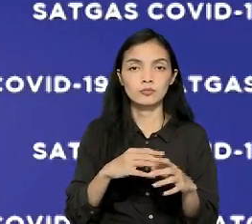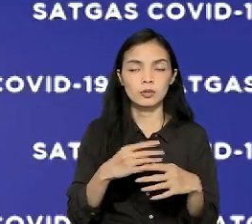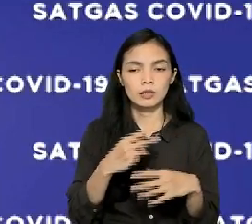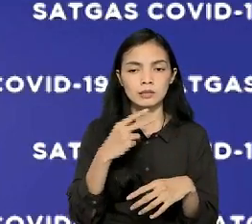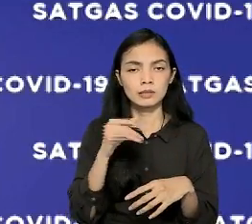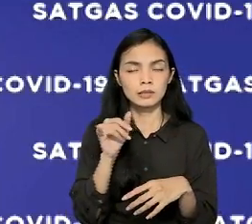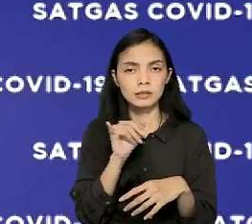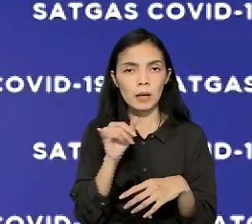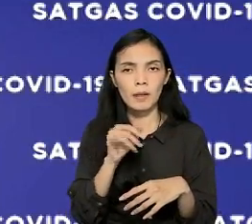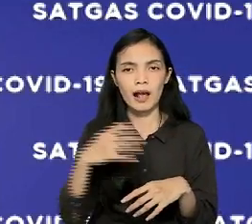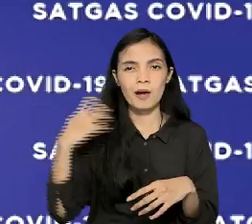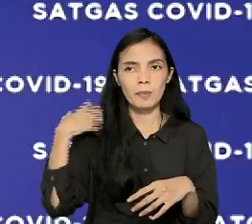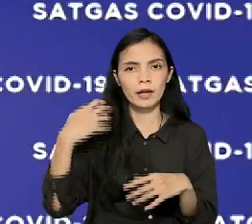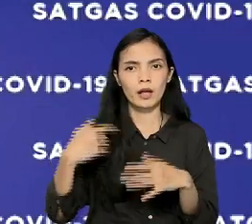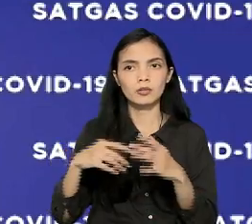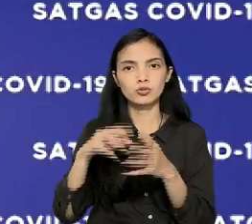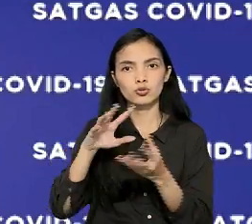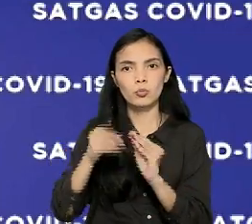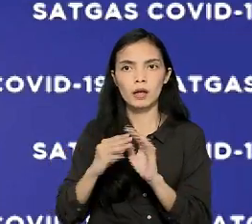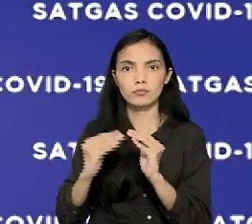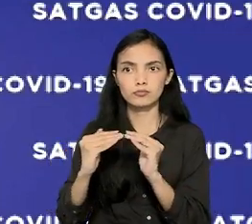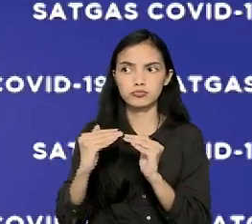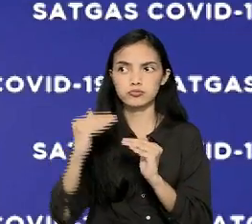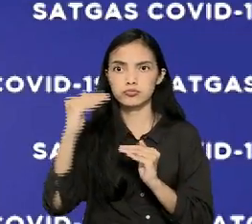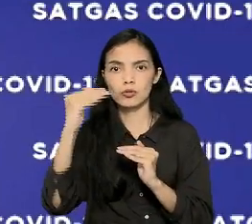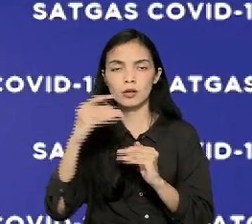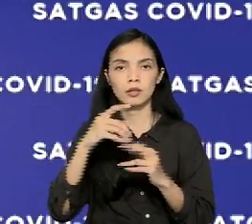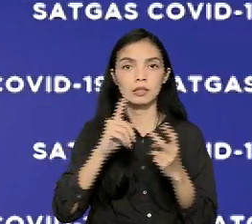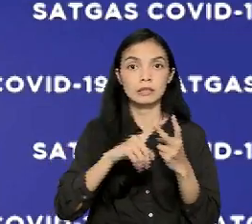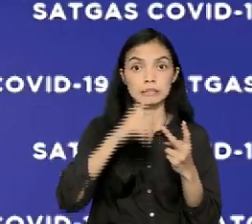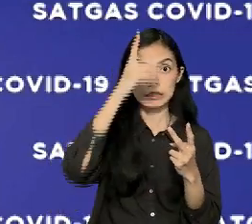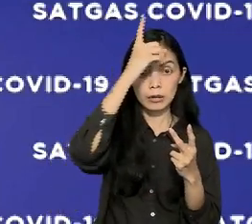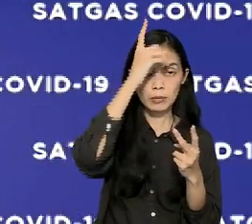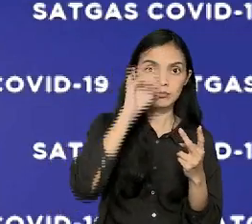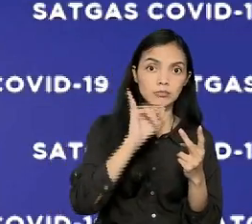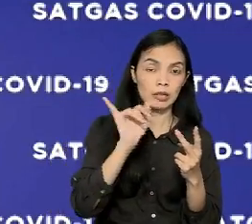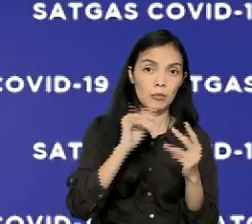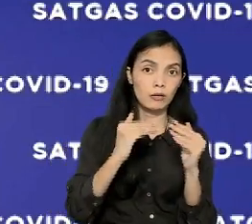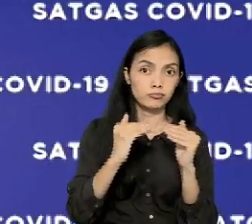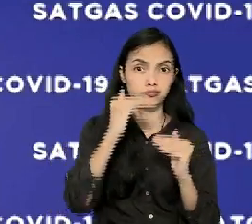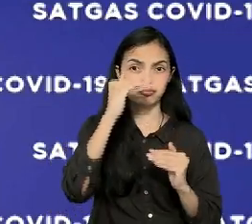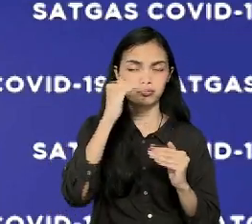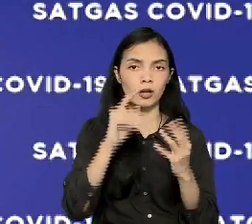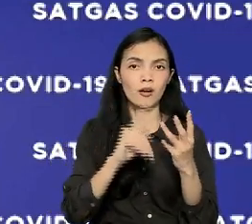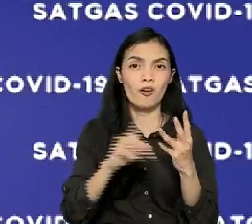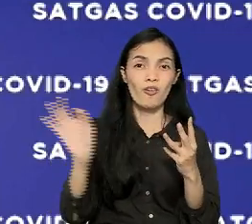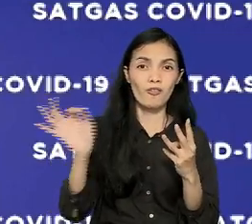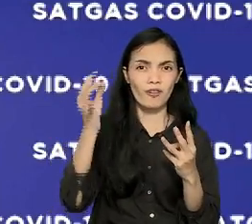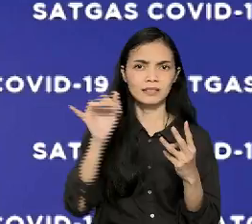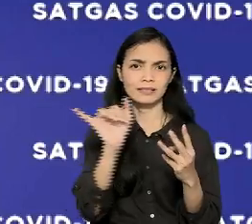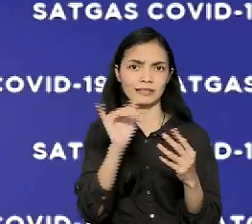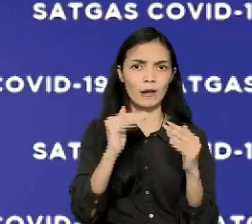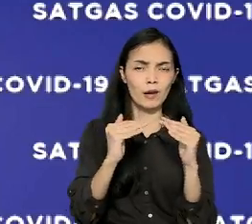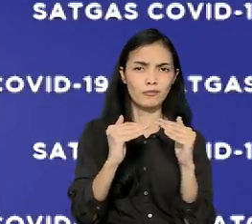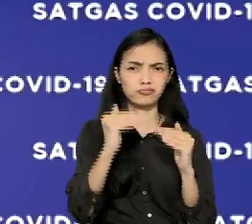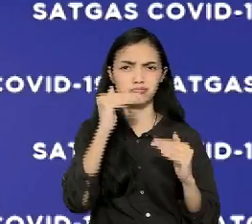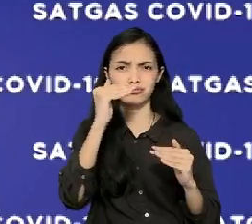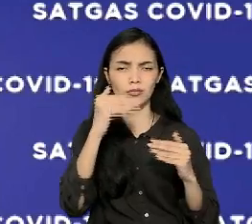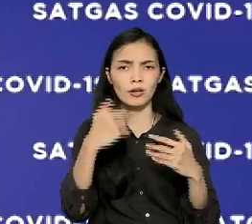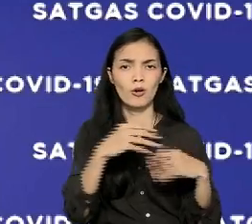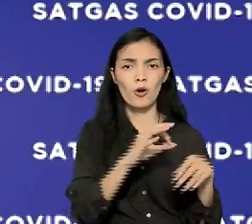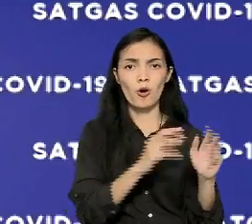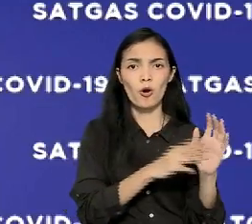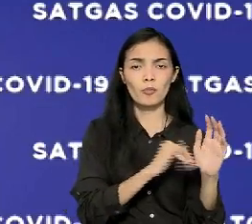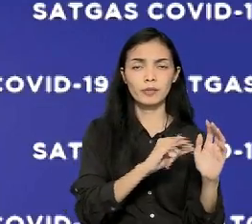juga terlihat di Amerika Serikat, Jerman, dan Prancis, di mana jumlah kasus Omikronnya kini lebih